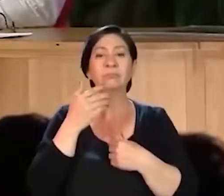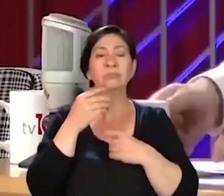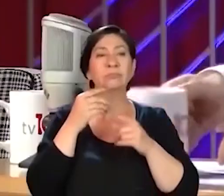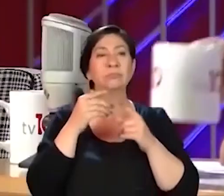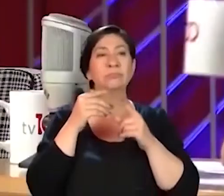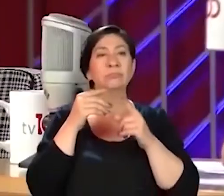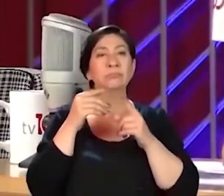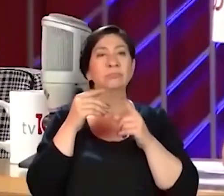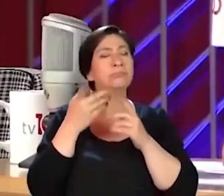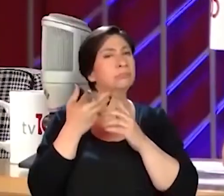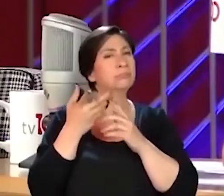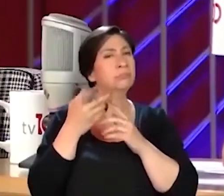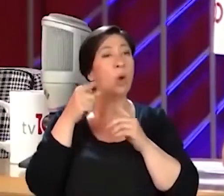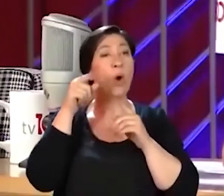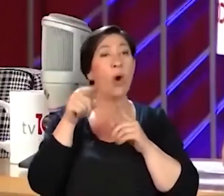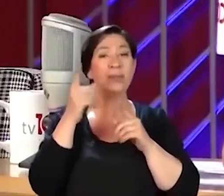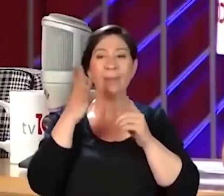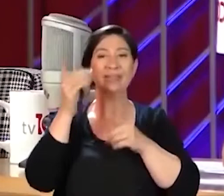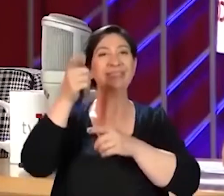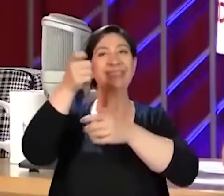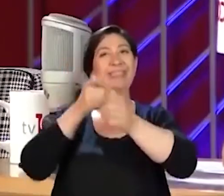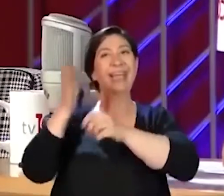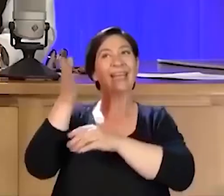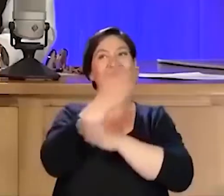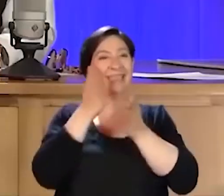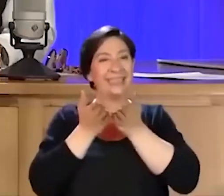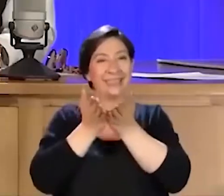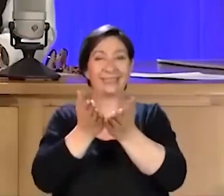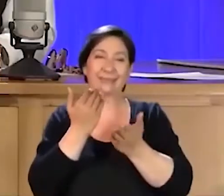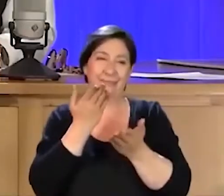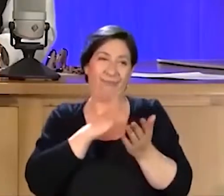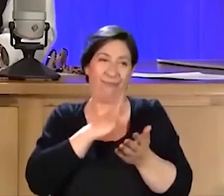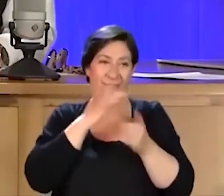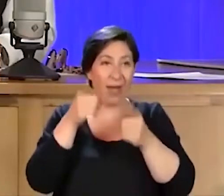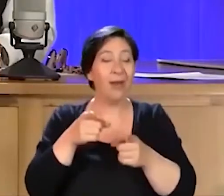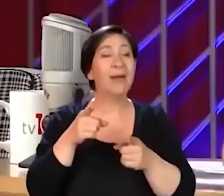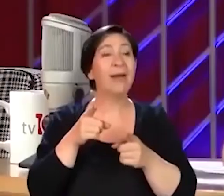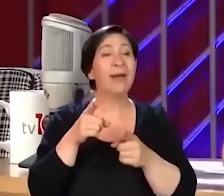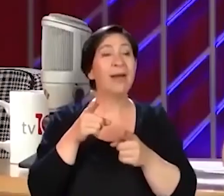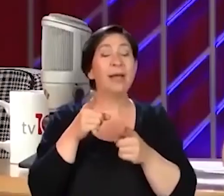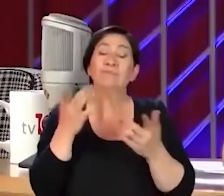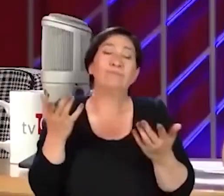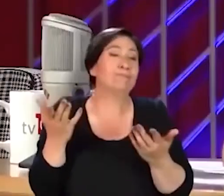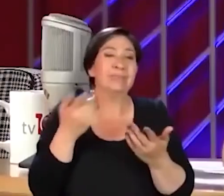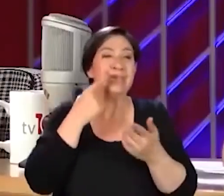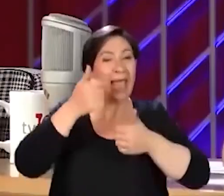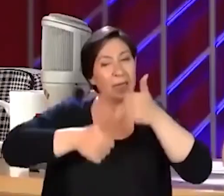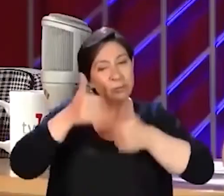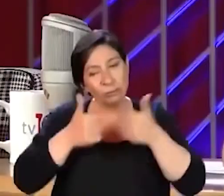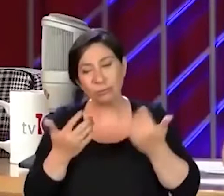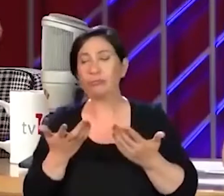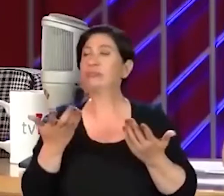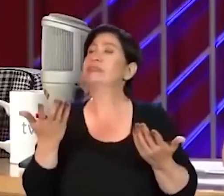bir süresinde şey orada Tabii Yelken Hayatım bir parçası kocaman bir parçası ve nasıl diyeyim ya yarışıyorsun